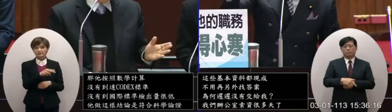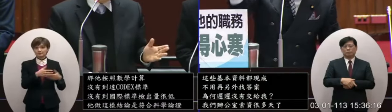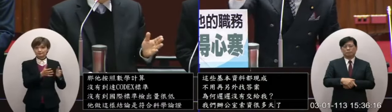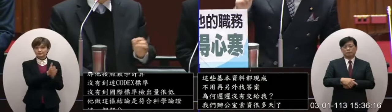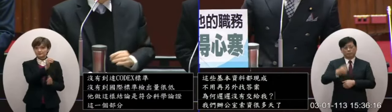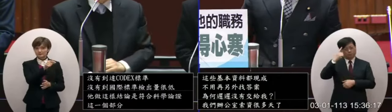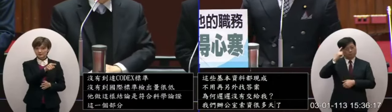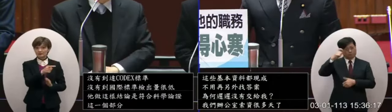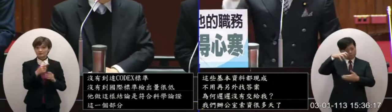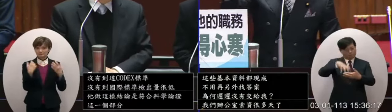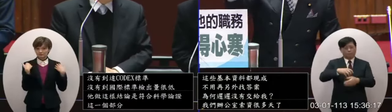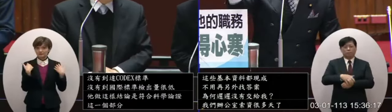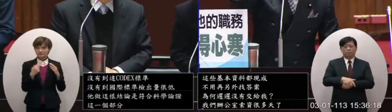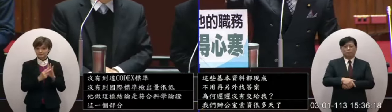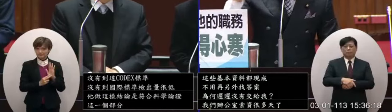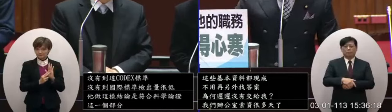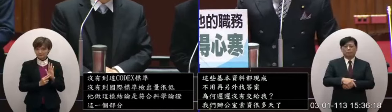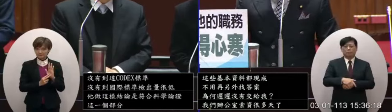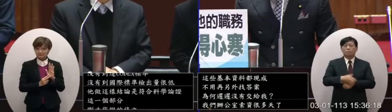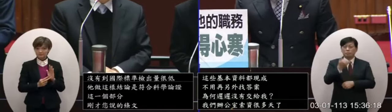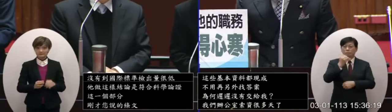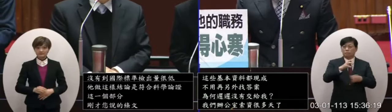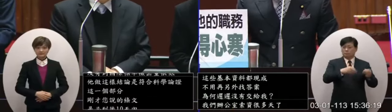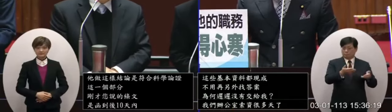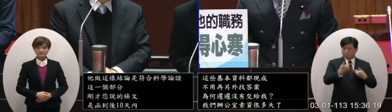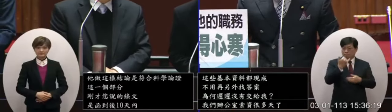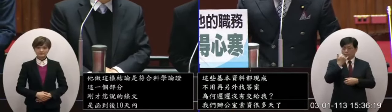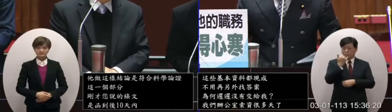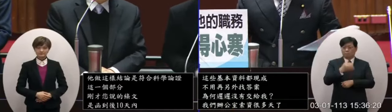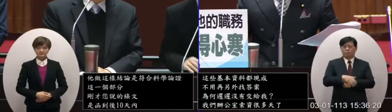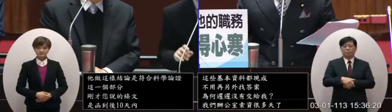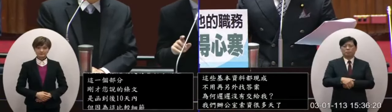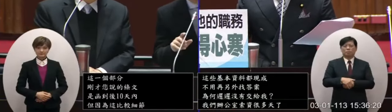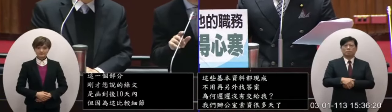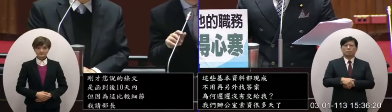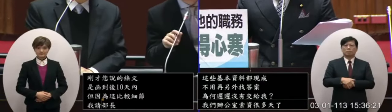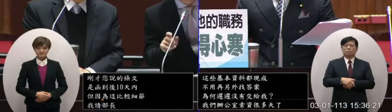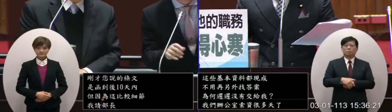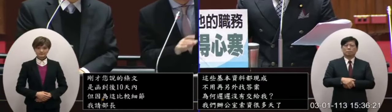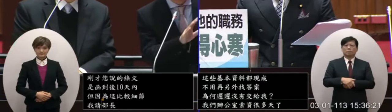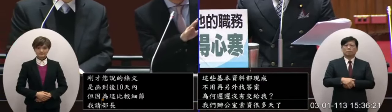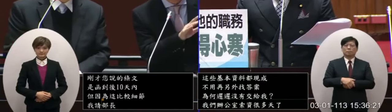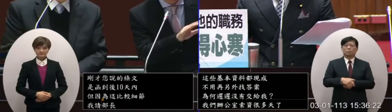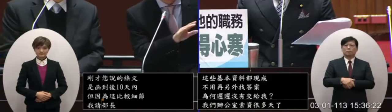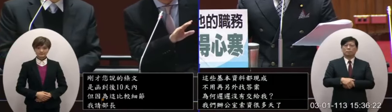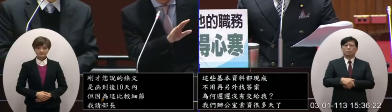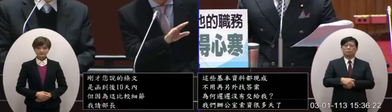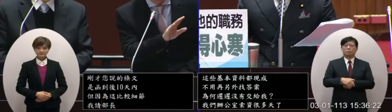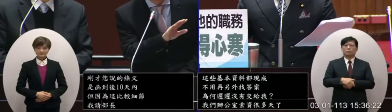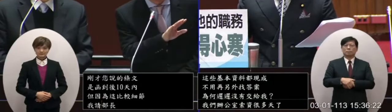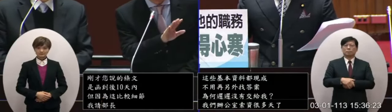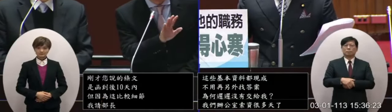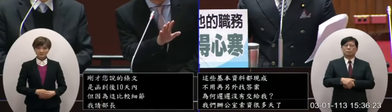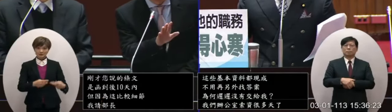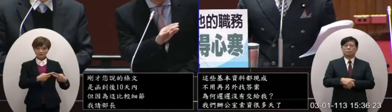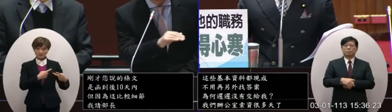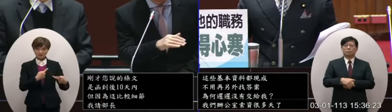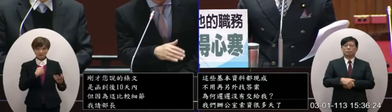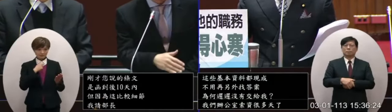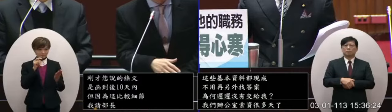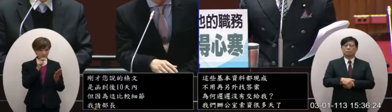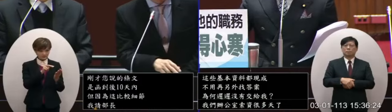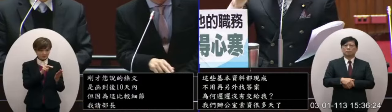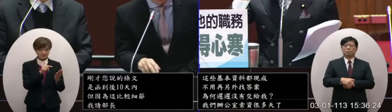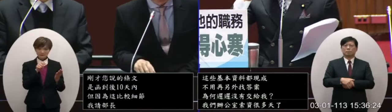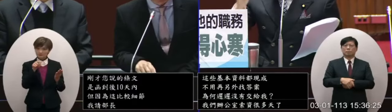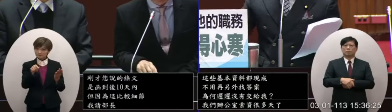看他知道。 十天内，对，那我先，你可以给我资料吗？ 我是没有收到或看到委员要